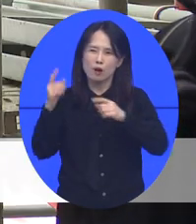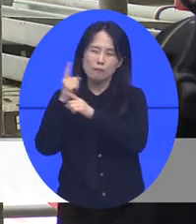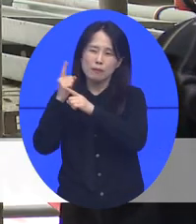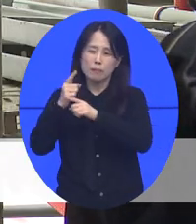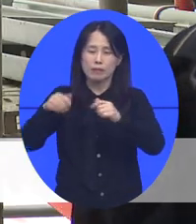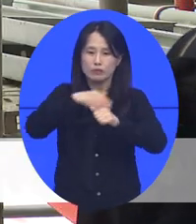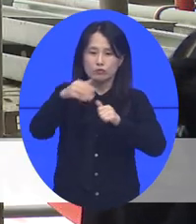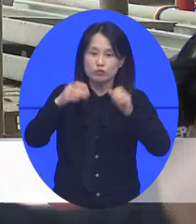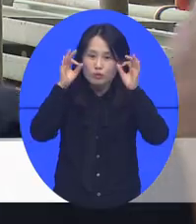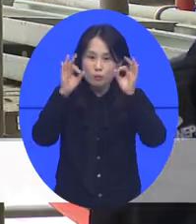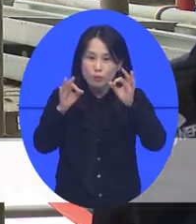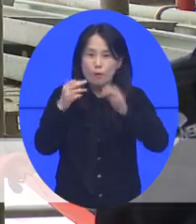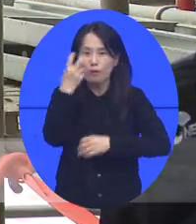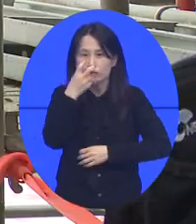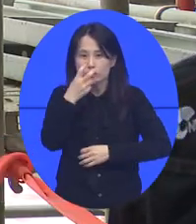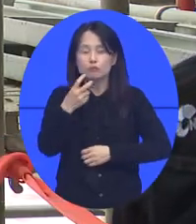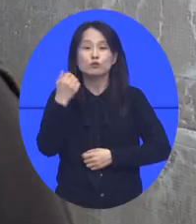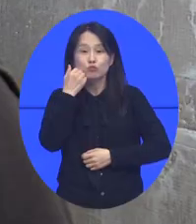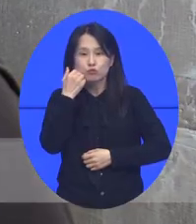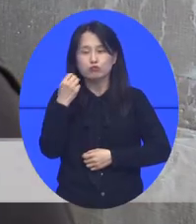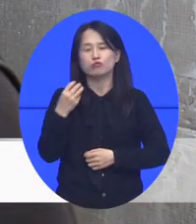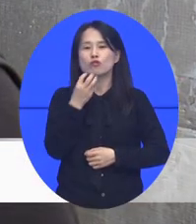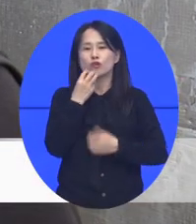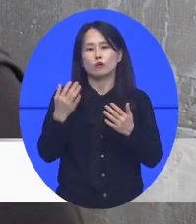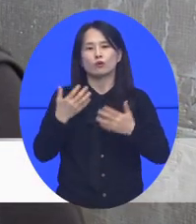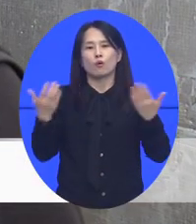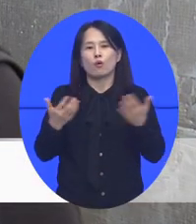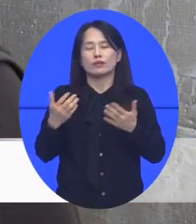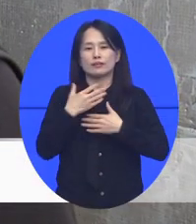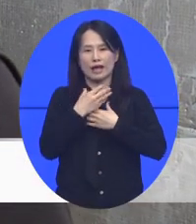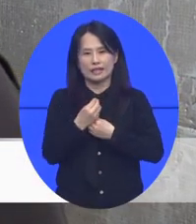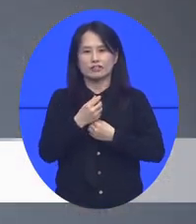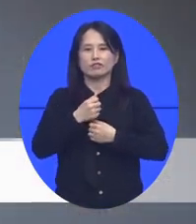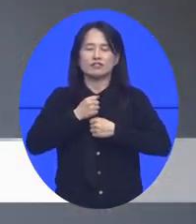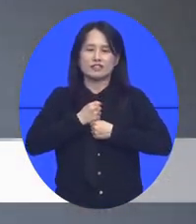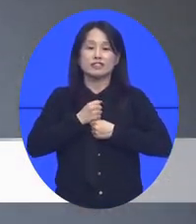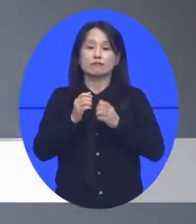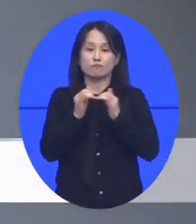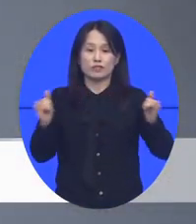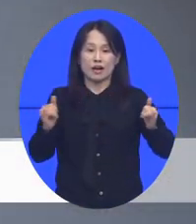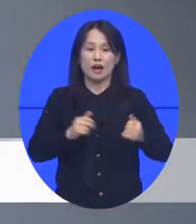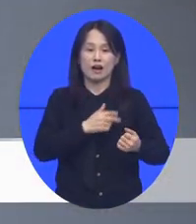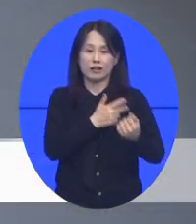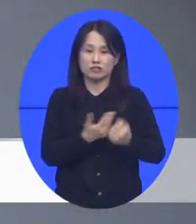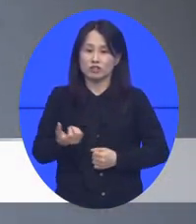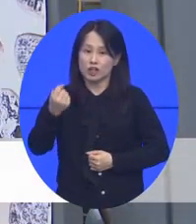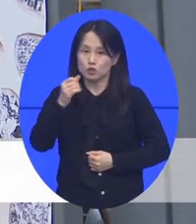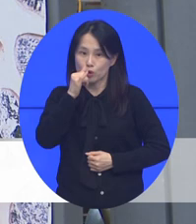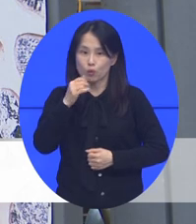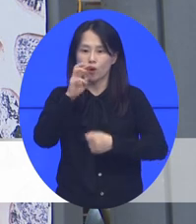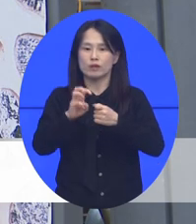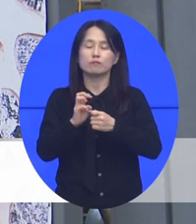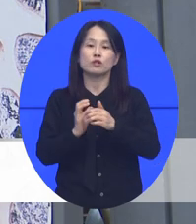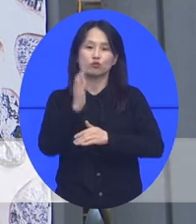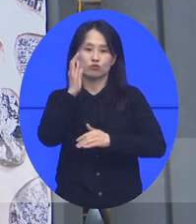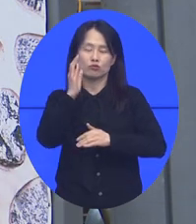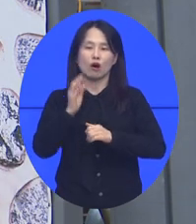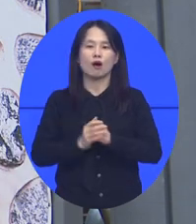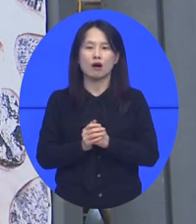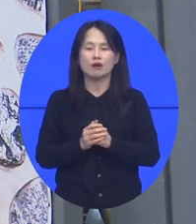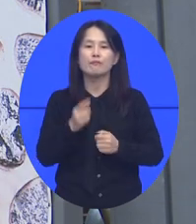점검하는 이들은 경기도 노동안전지킴이, 산업안전 자격증을 보유한 것은 물론이고 대부분 30년 이상의 건설